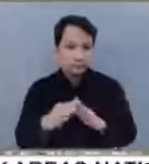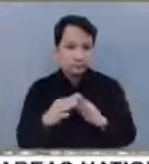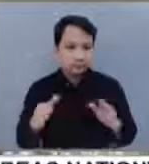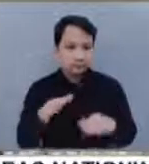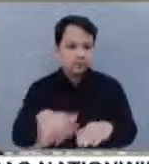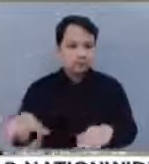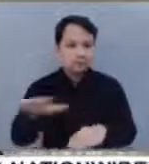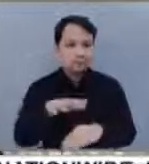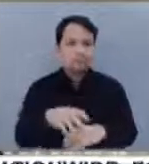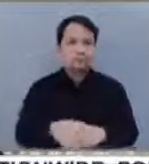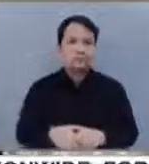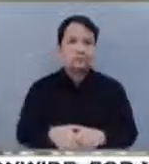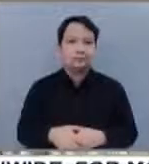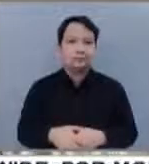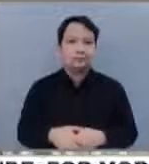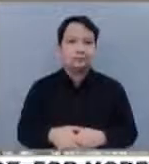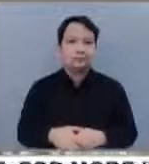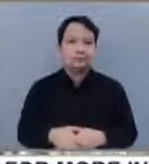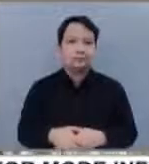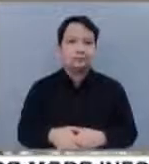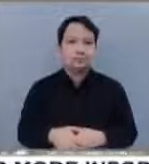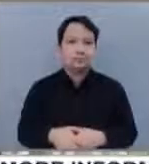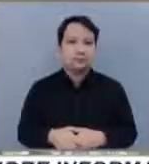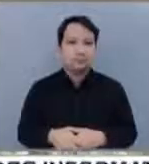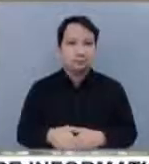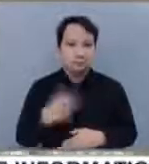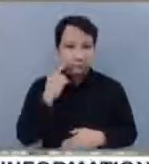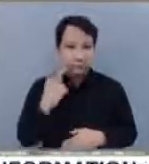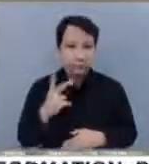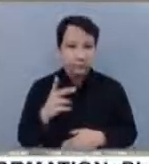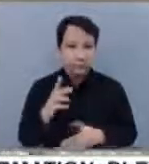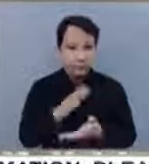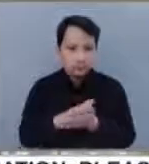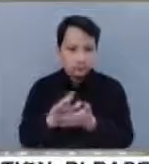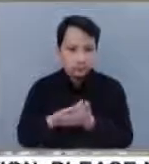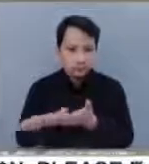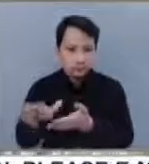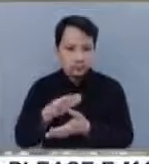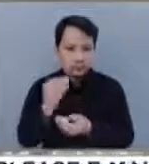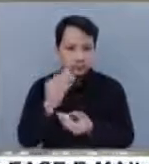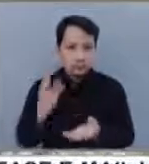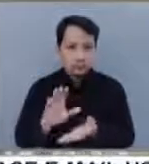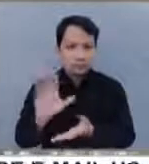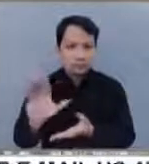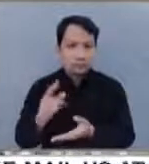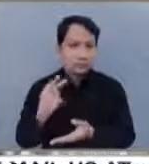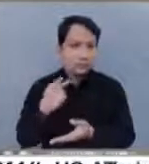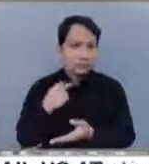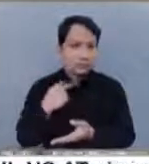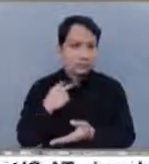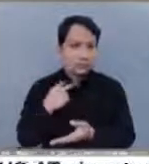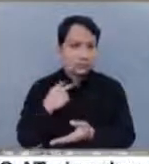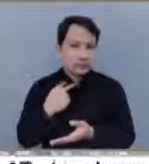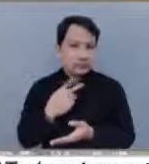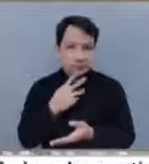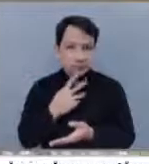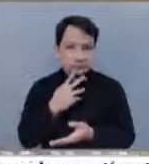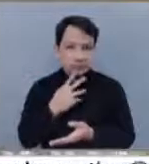So kailangan po linisin ang ating kapaligiran. Dapat po wala hong nai-stack na tubig para hindi